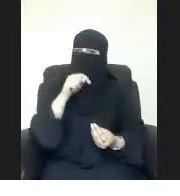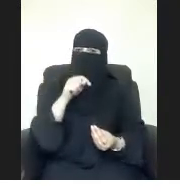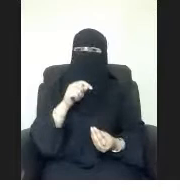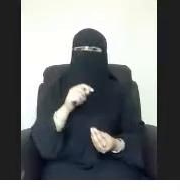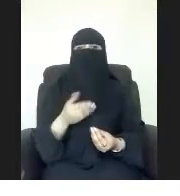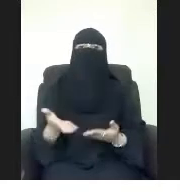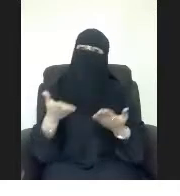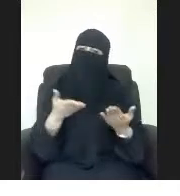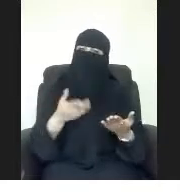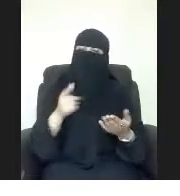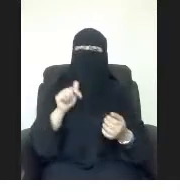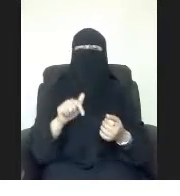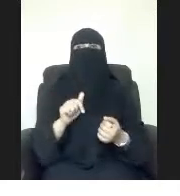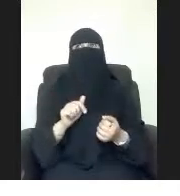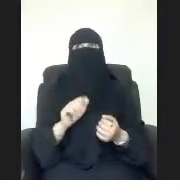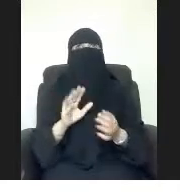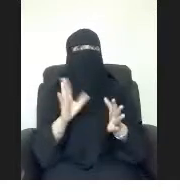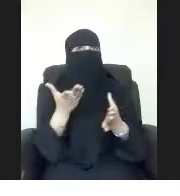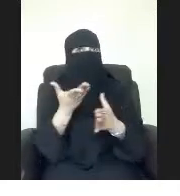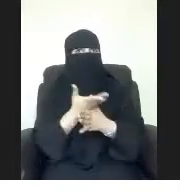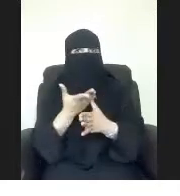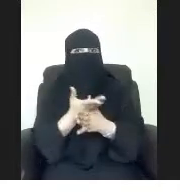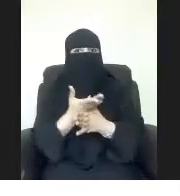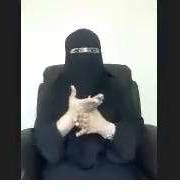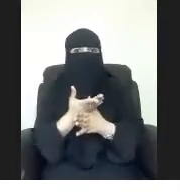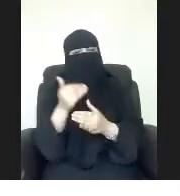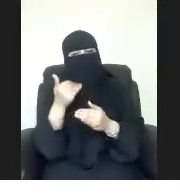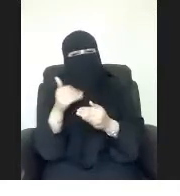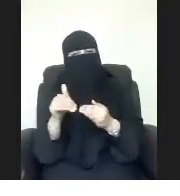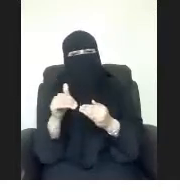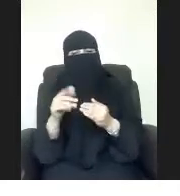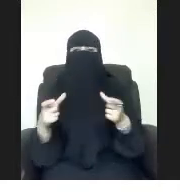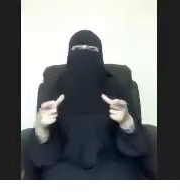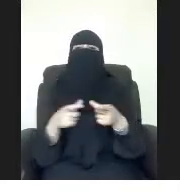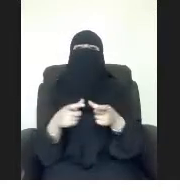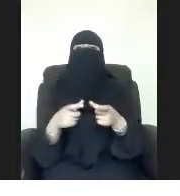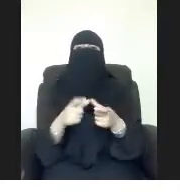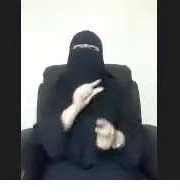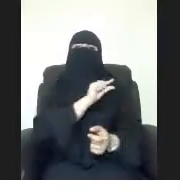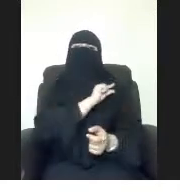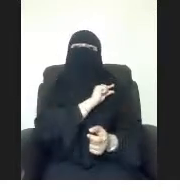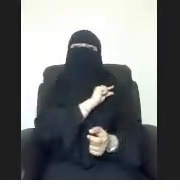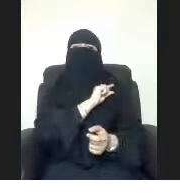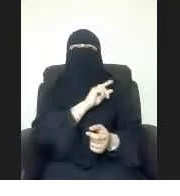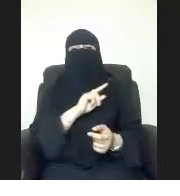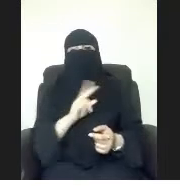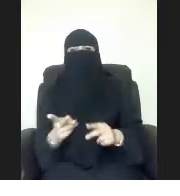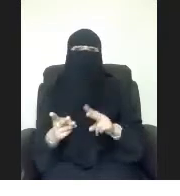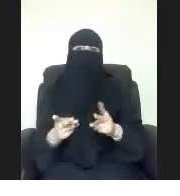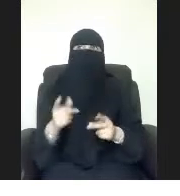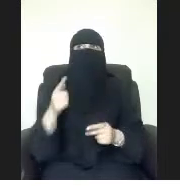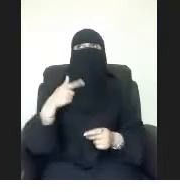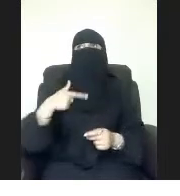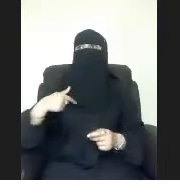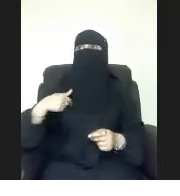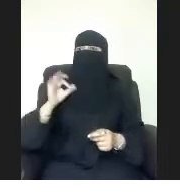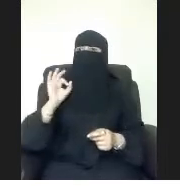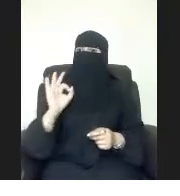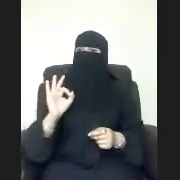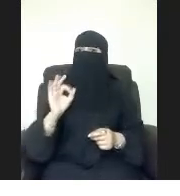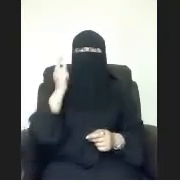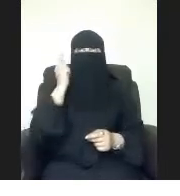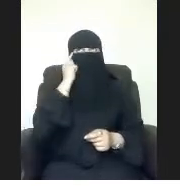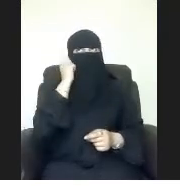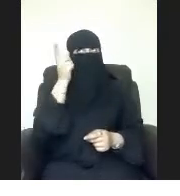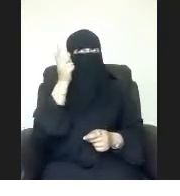المشاركين أنهم يكونون جزء من هذه المجموعة، جزء من الطلاب الآخرين، معروفين بأسماءهم، معروفين بهوياتهم، معروفين